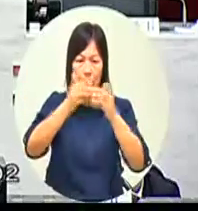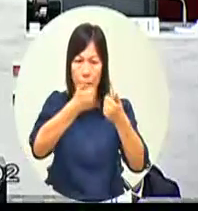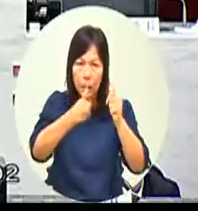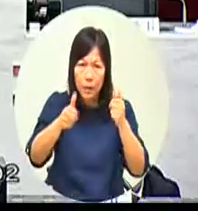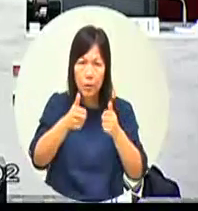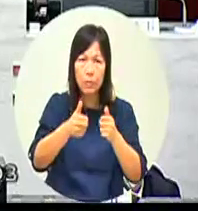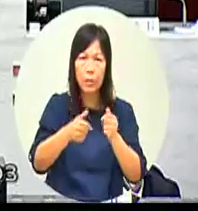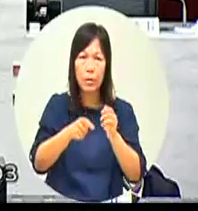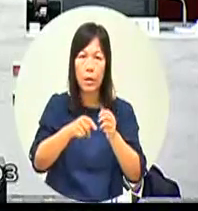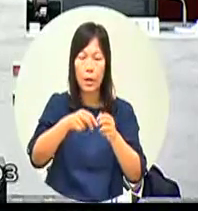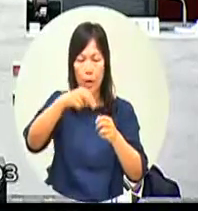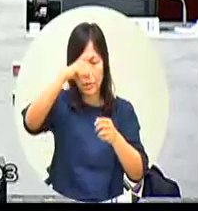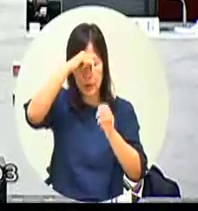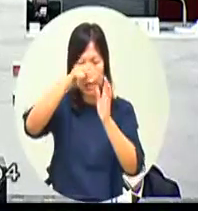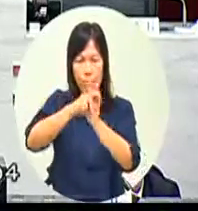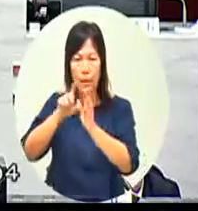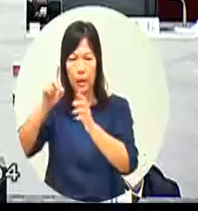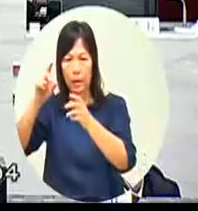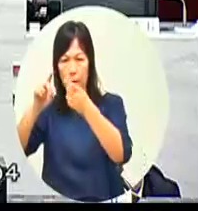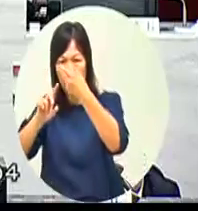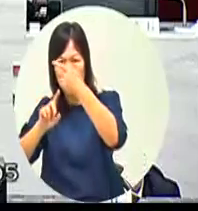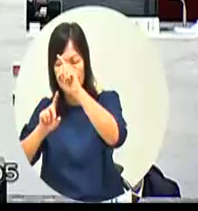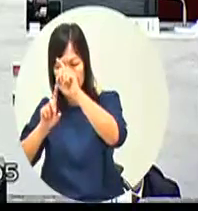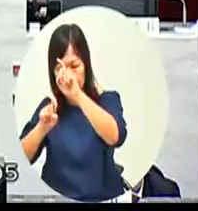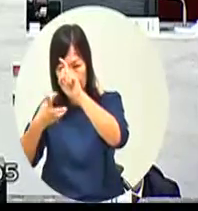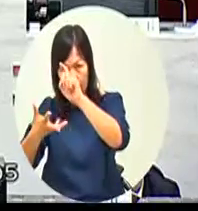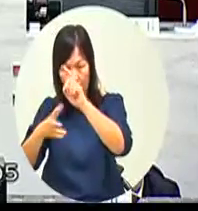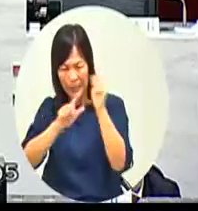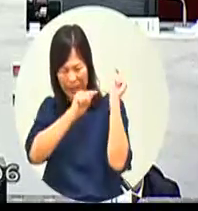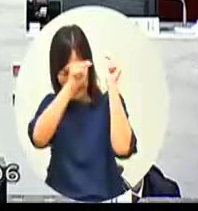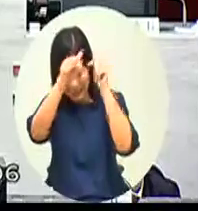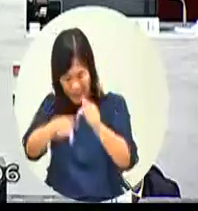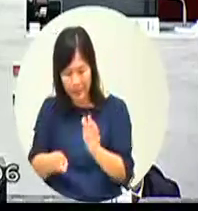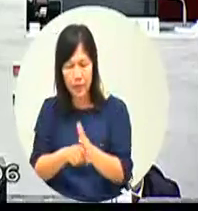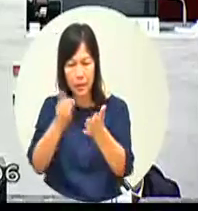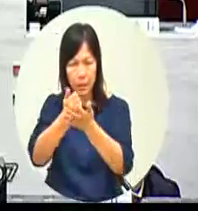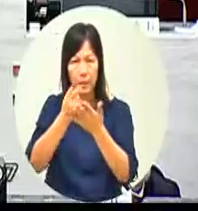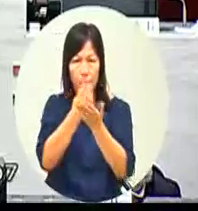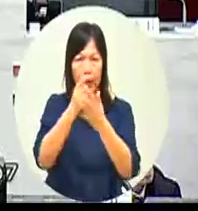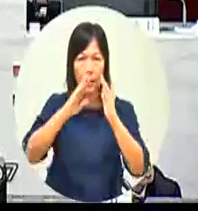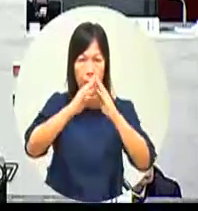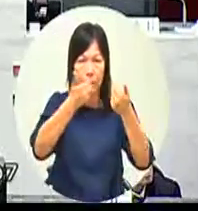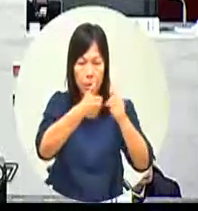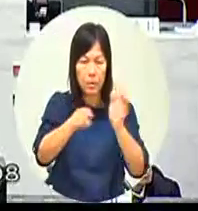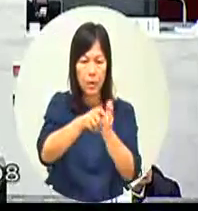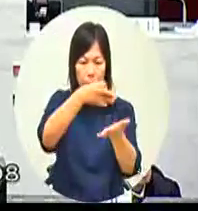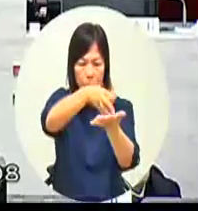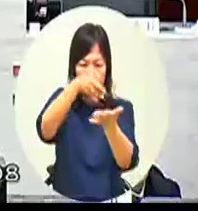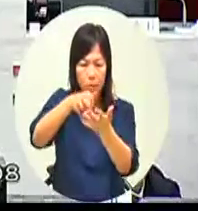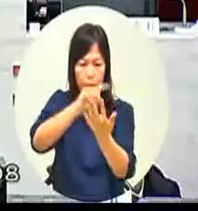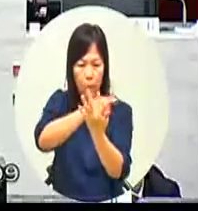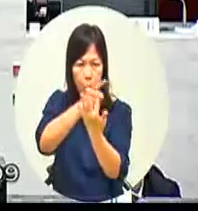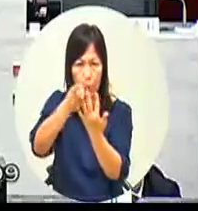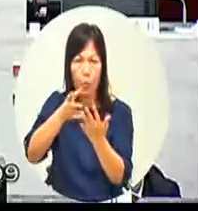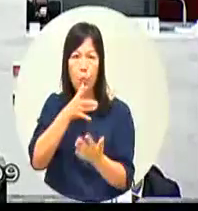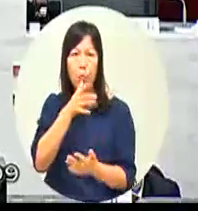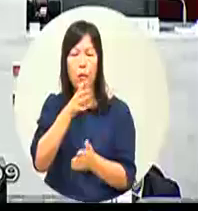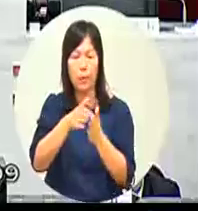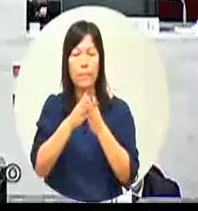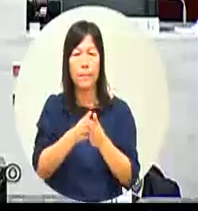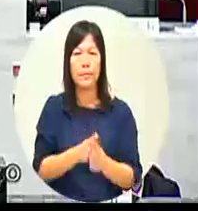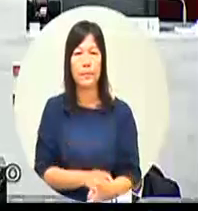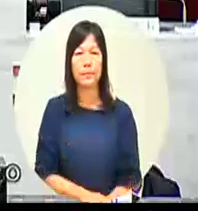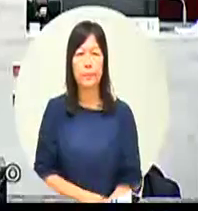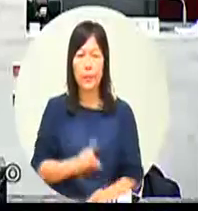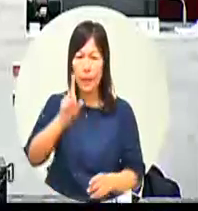17号的下午跟18号的整天，请各位议员同仁依登记的顺序来发言。那